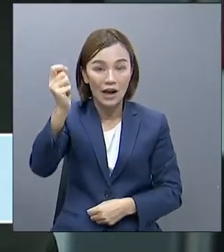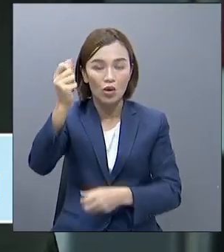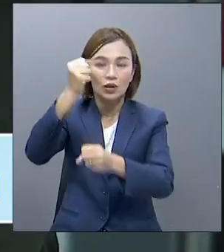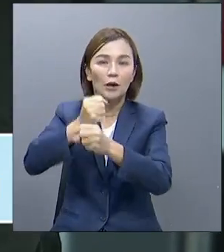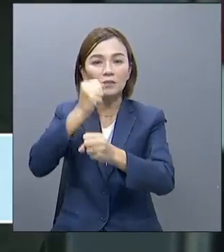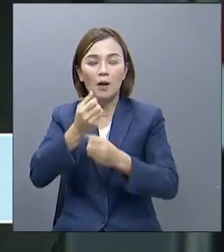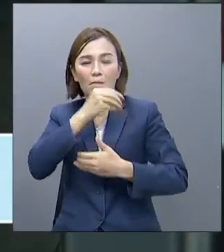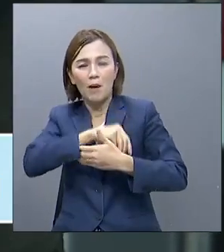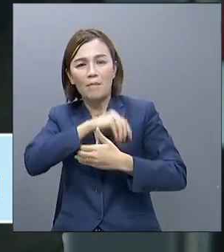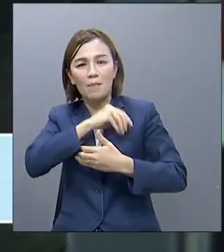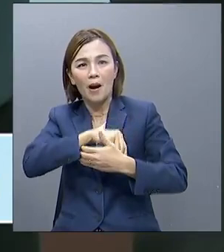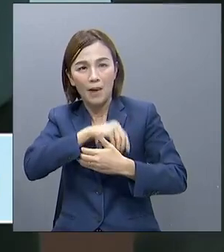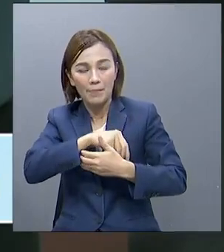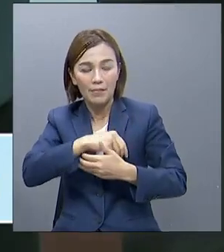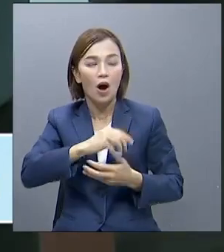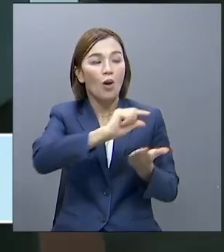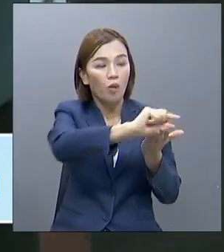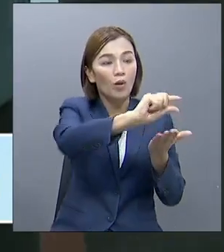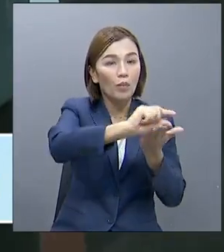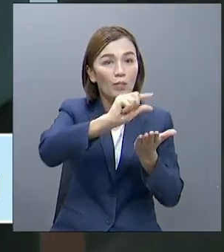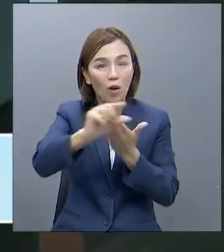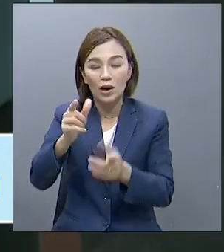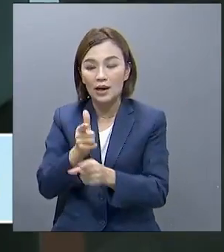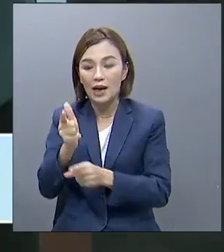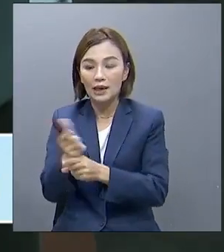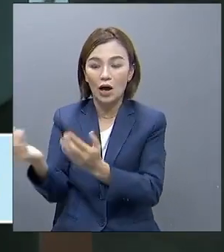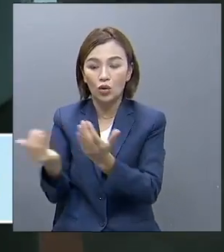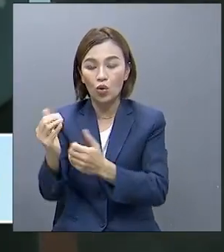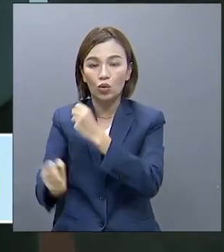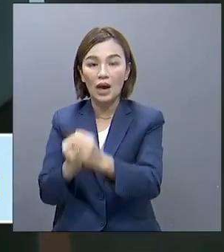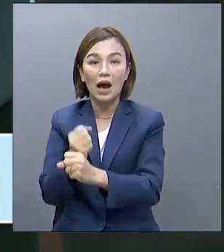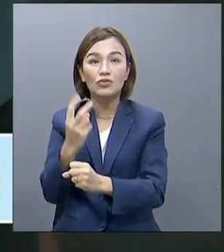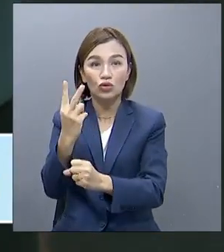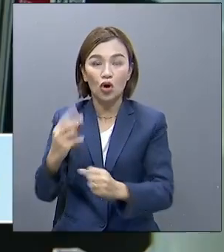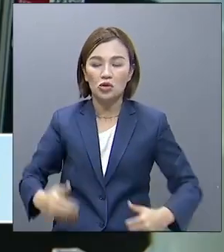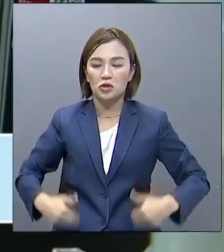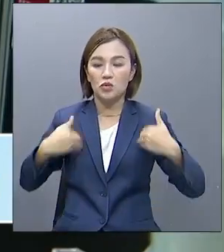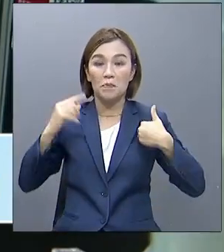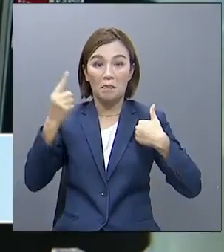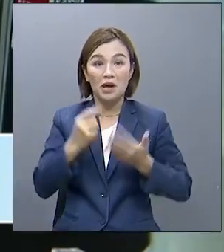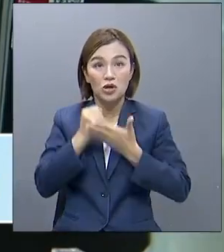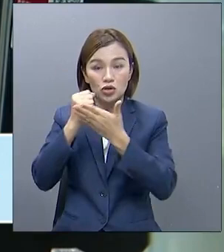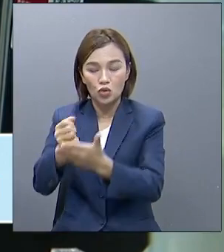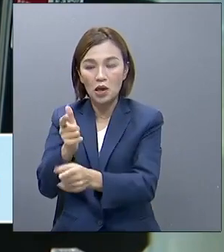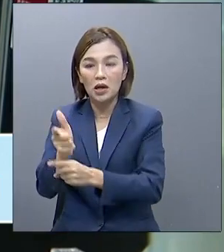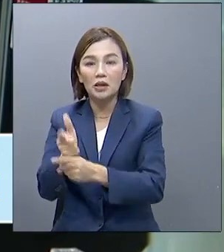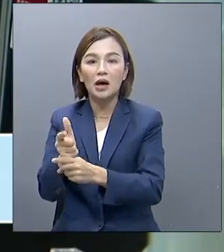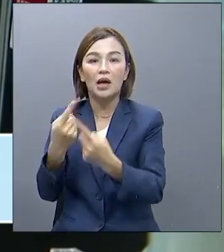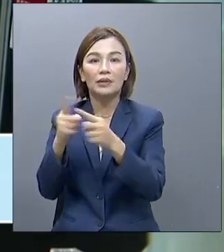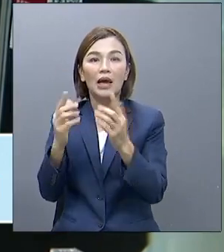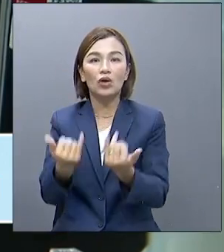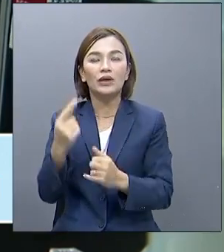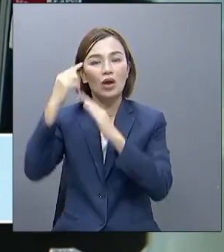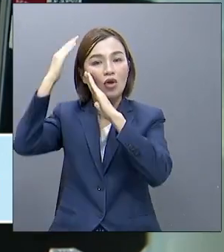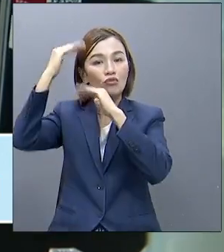านนี่แหละมาใช้หนี้สินแล้วก็เลี้ยงดูลูกสาววัย2ขวบและสร้างชีวิตใหม่แต่ตอนนี้ไม่เป็นไปตามที่คาดหวังนะค